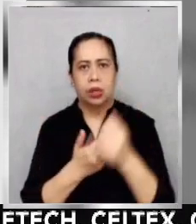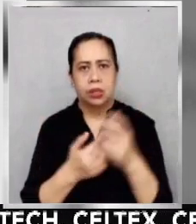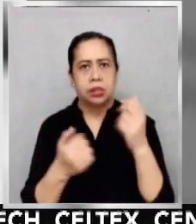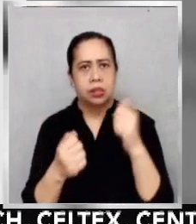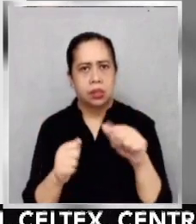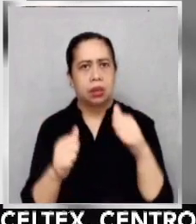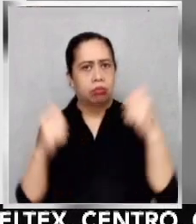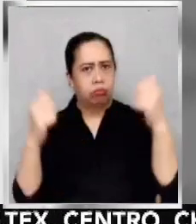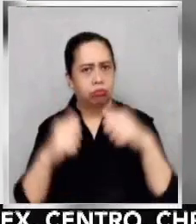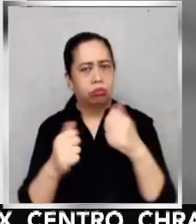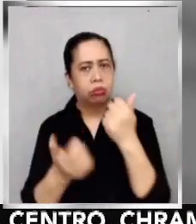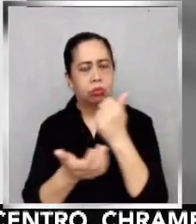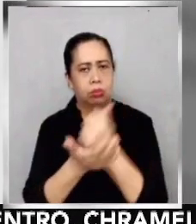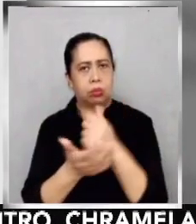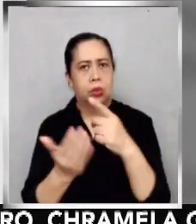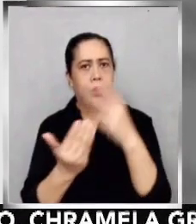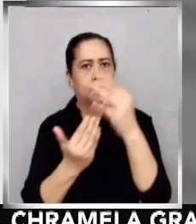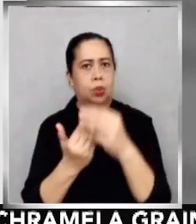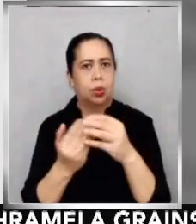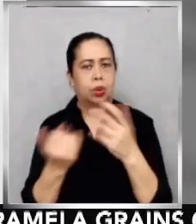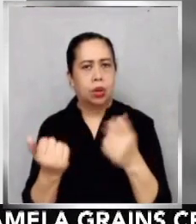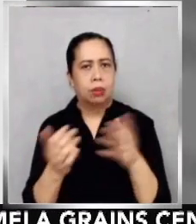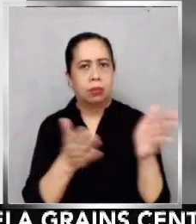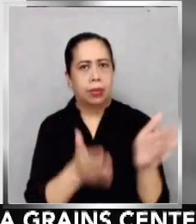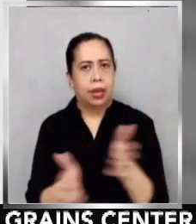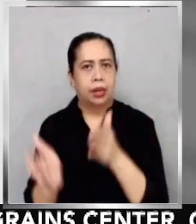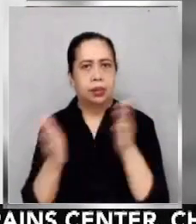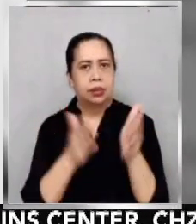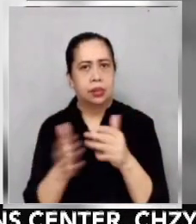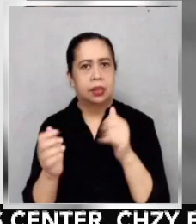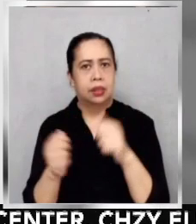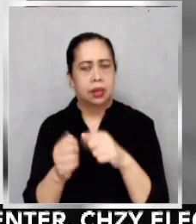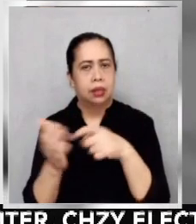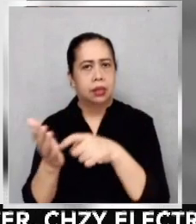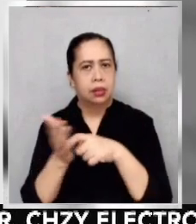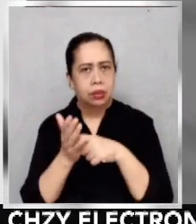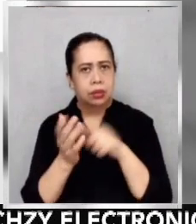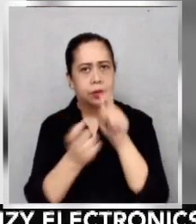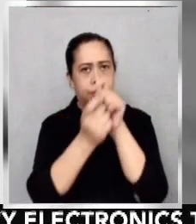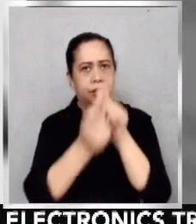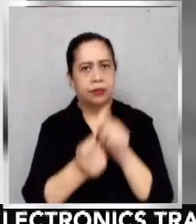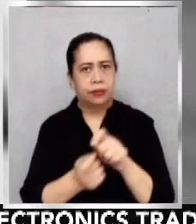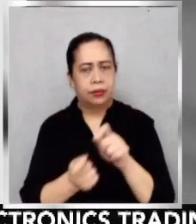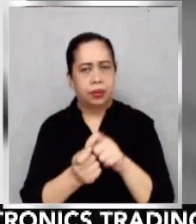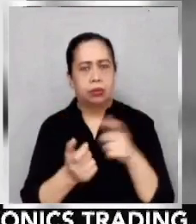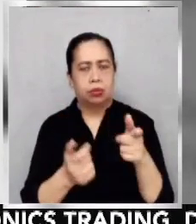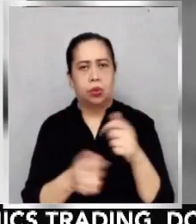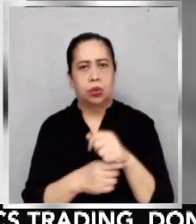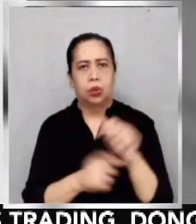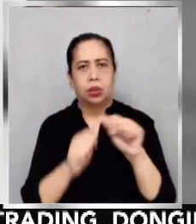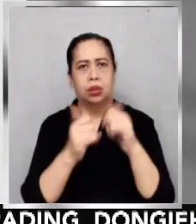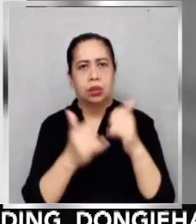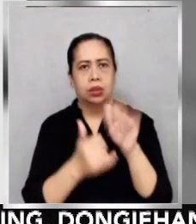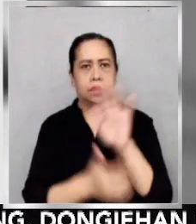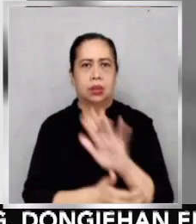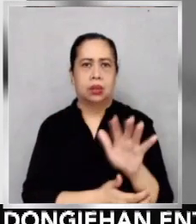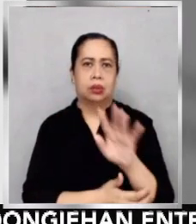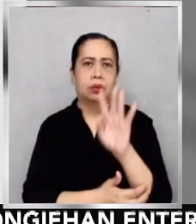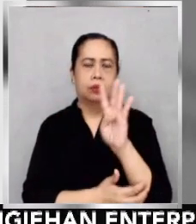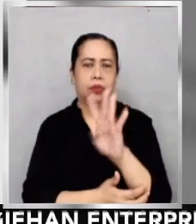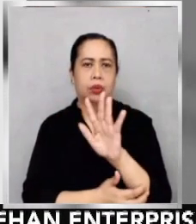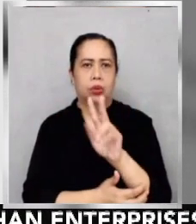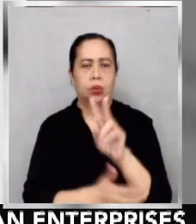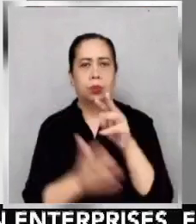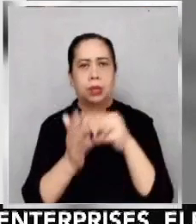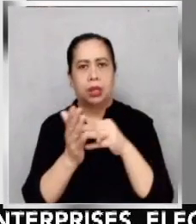umano ito sa programa, plano at hinihinging espesipikasyon ng ahensya. Tinatayang aabot sa 42 milyong piso